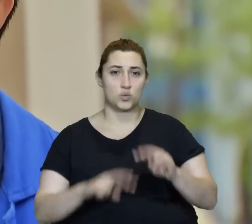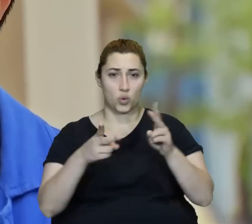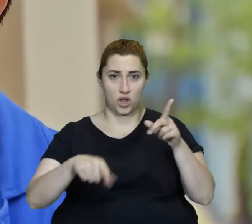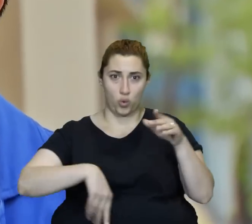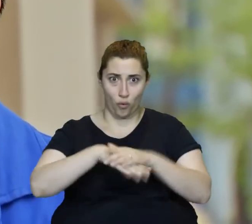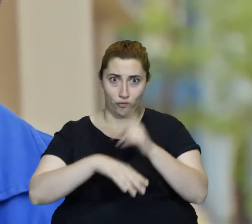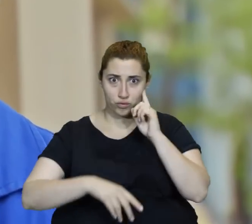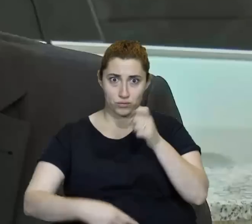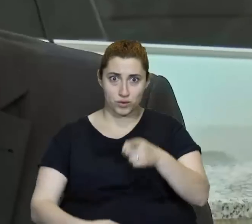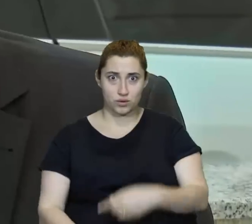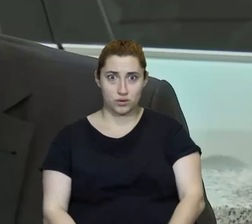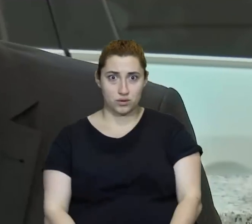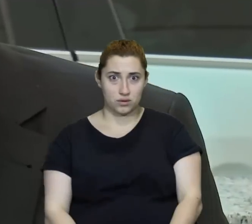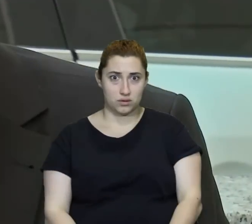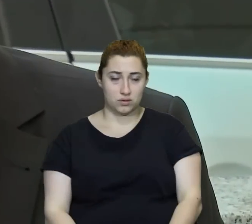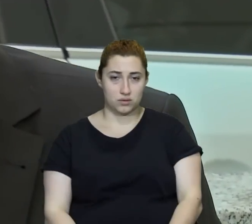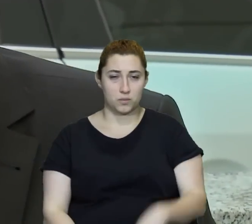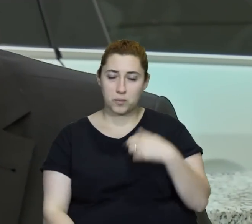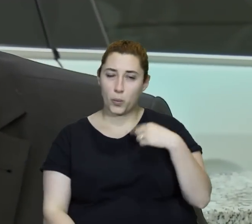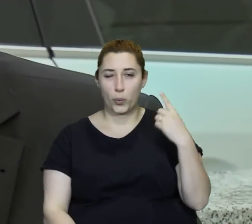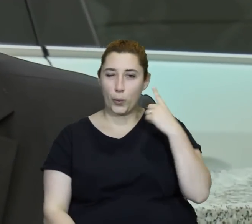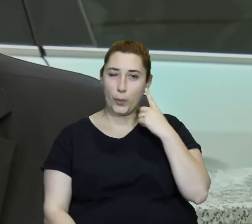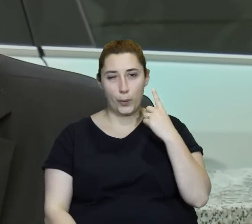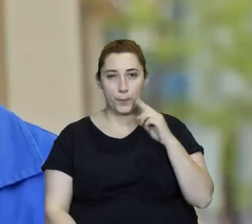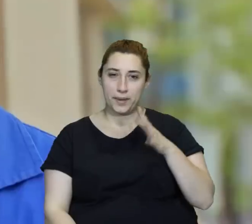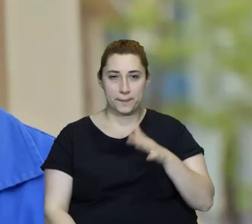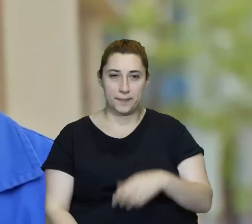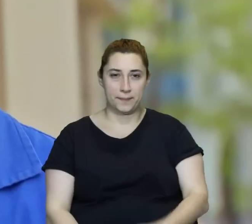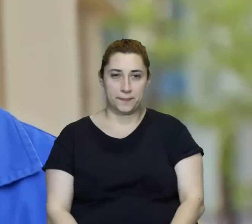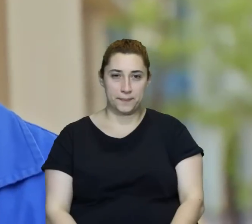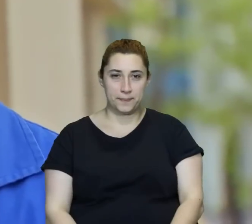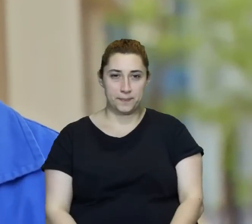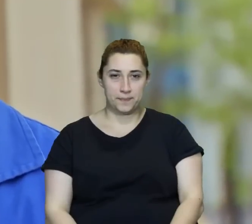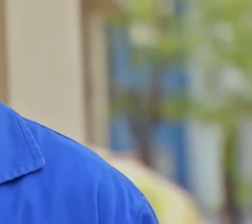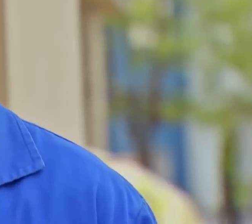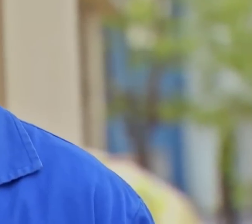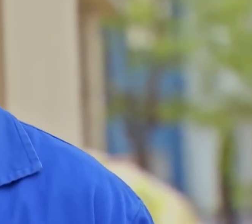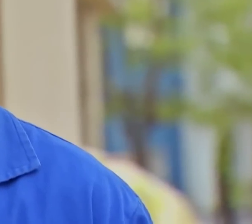Dükkandan mı kovuldun sen? Öyle bir şey duydum sanki.